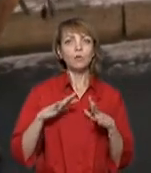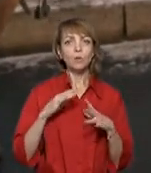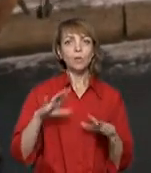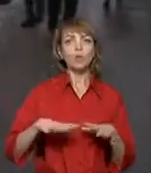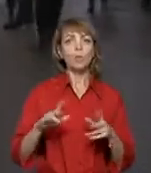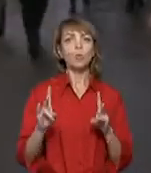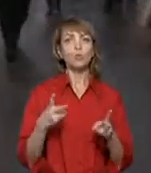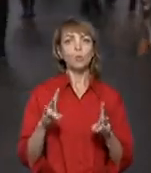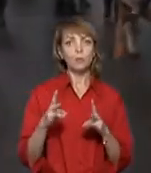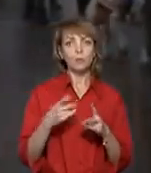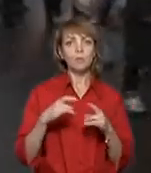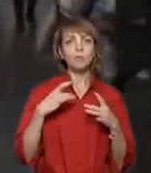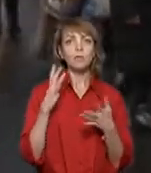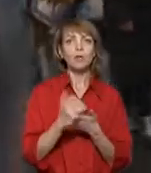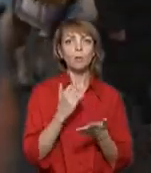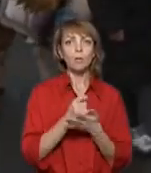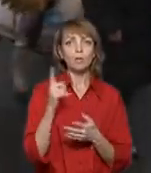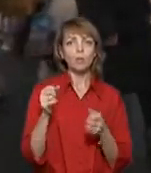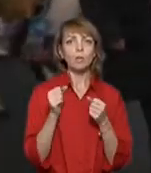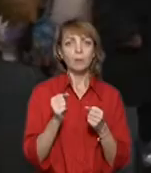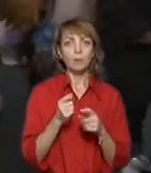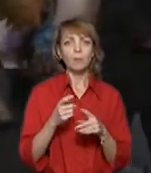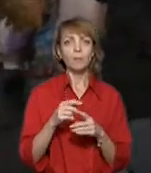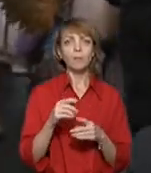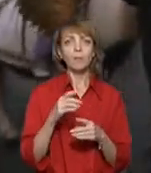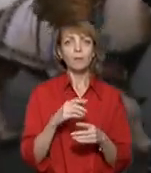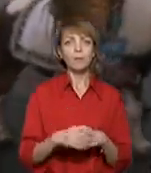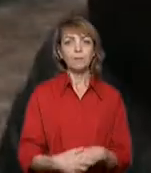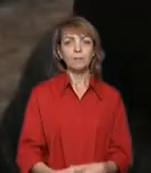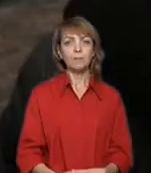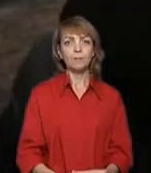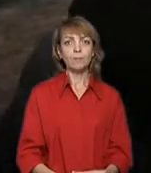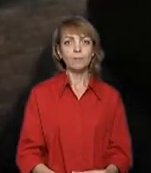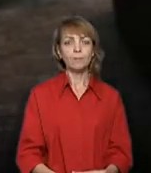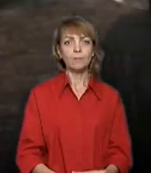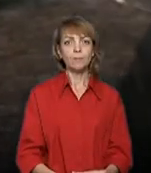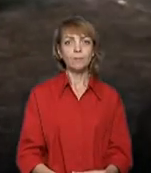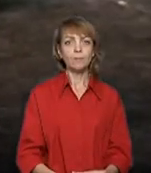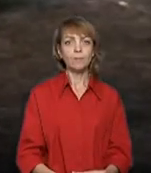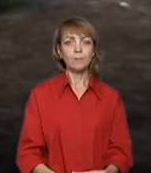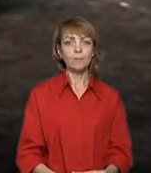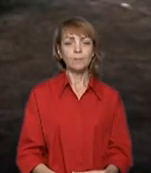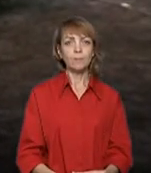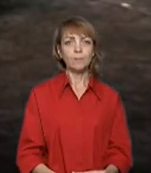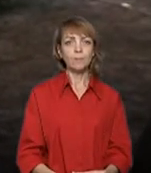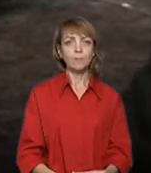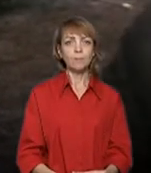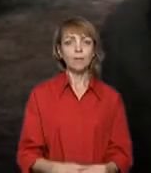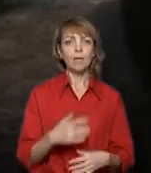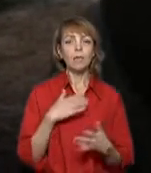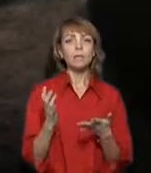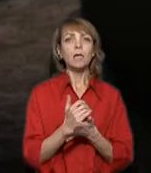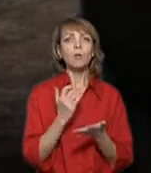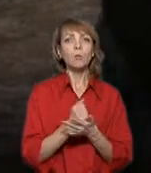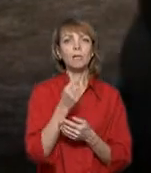кінному клубі. На свята заробляє на її утримання, катає людей. Заробляю на вкусняшки. Заробляє